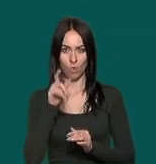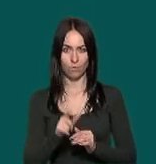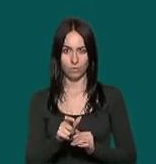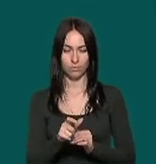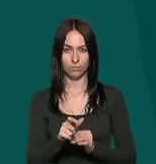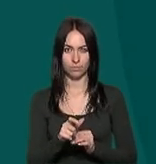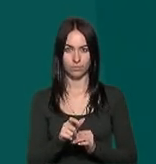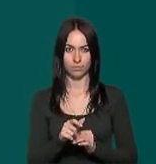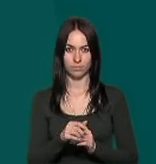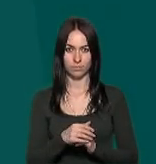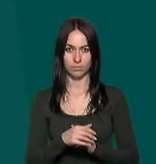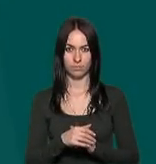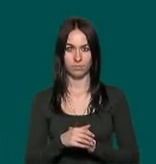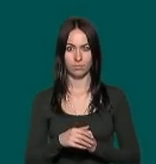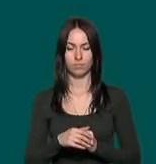дуже трудно